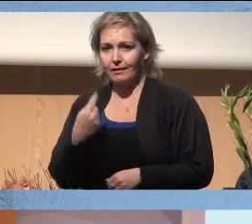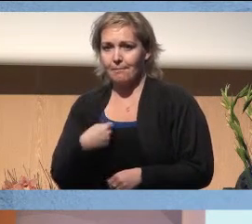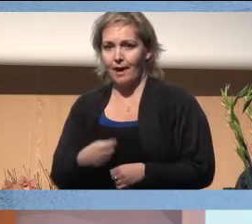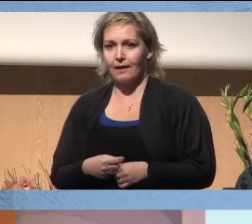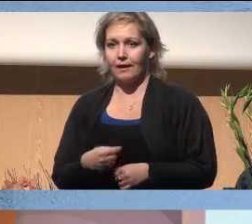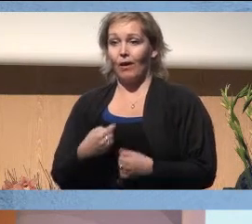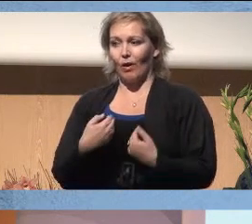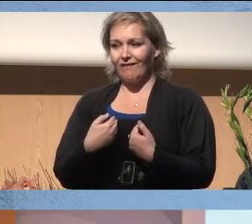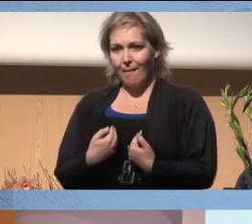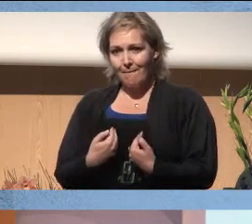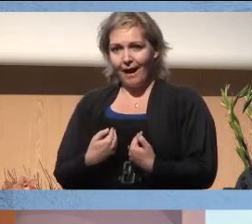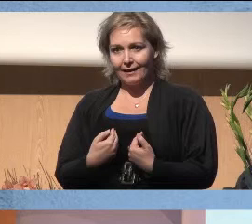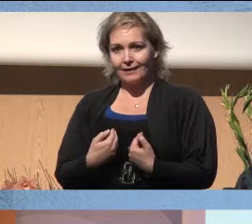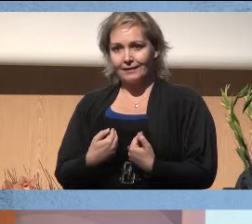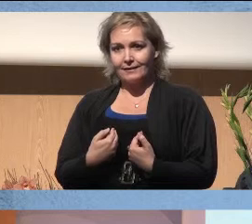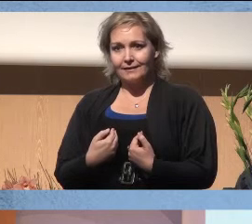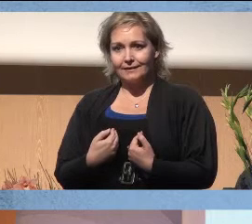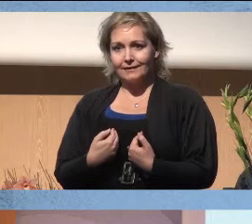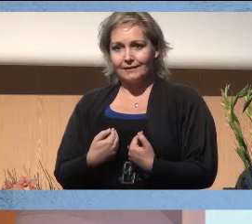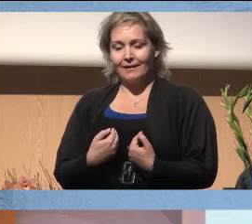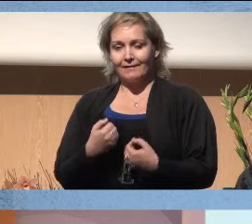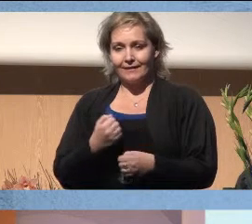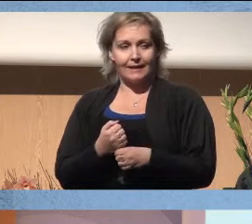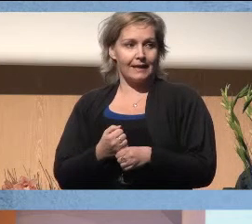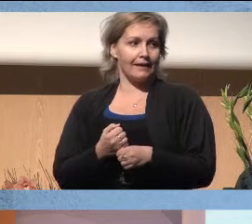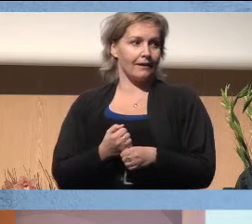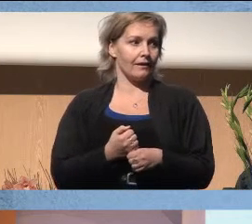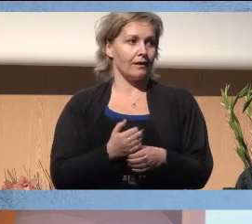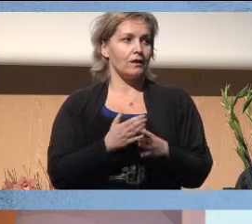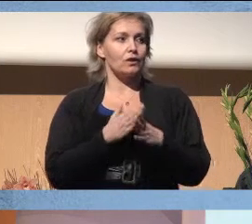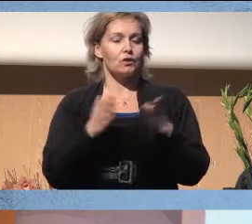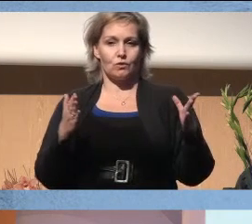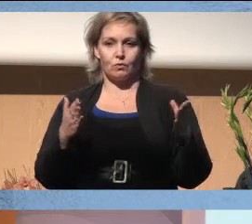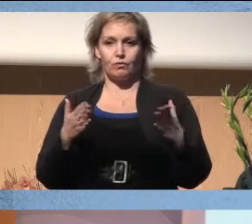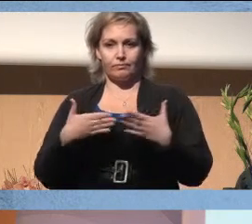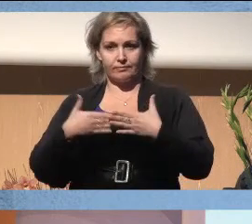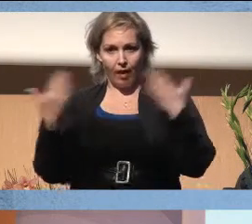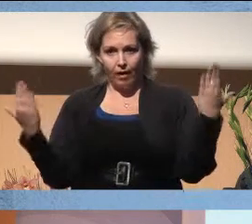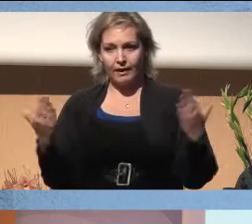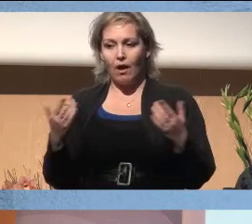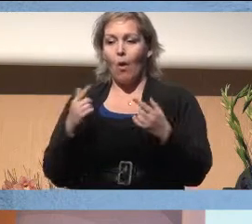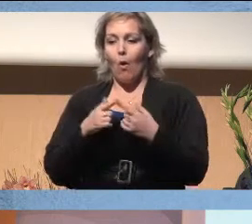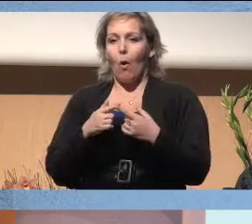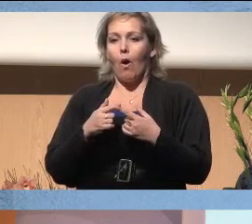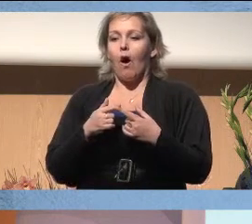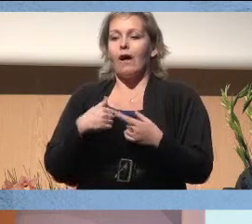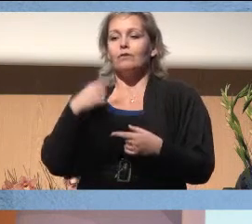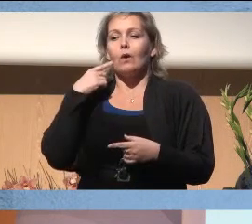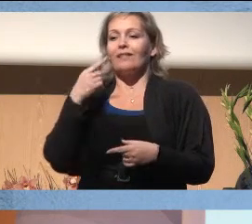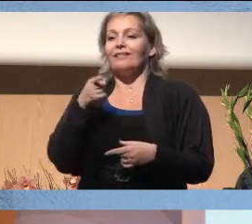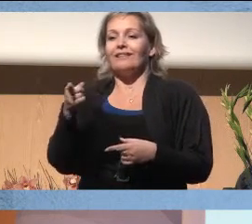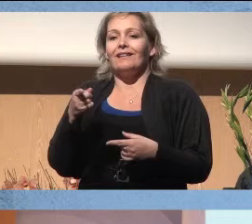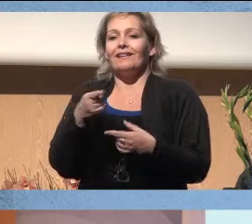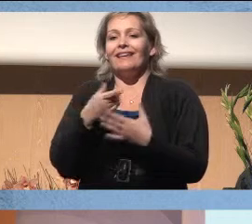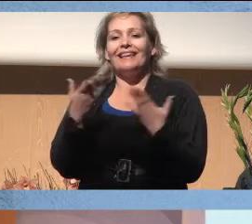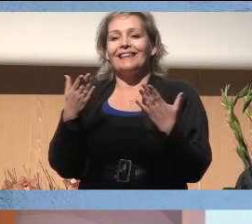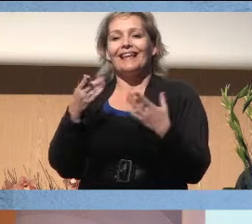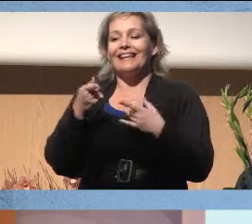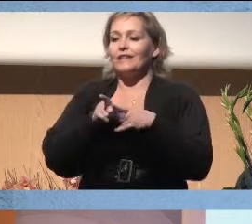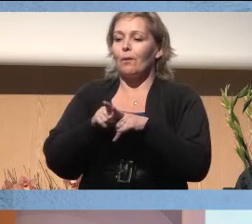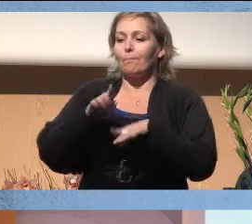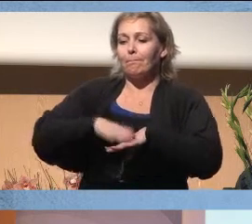Det var my big day. Og da skjønte jeg at hvis ikke vi legger